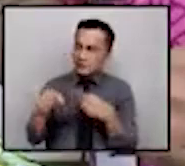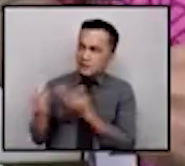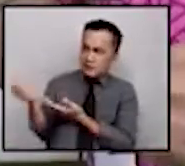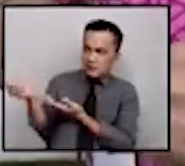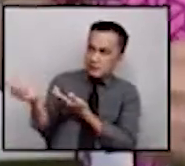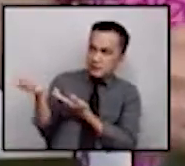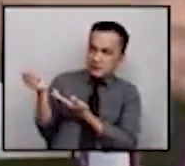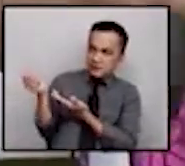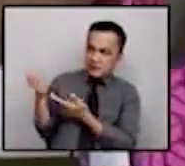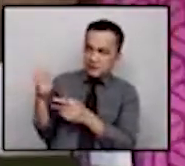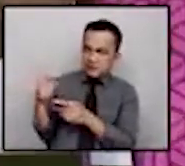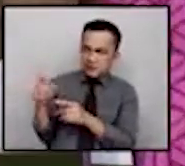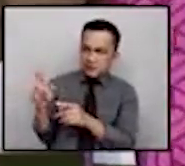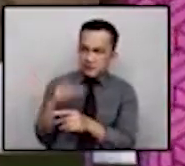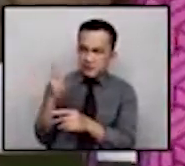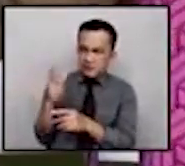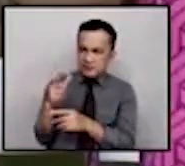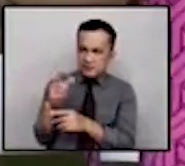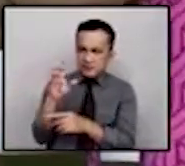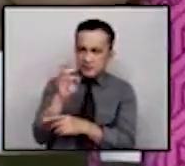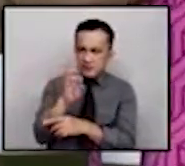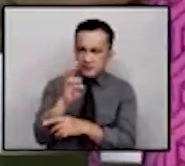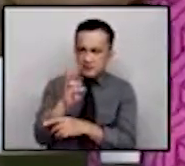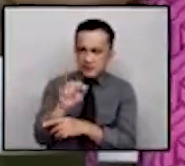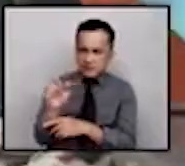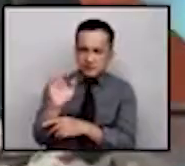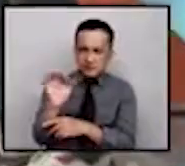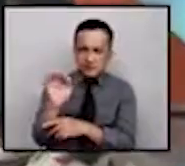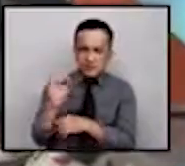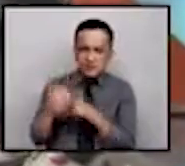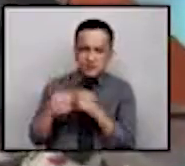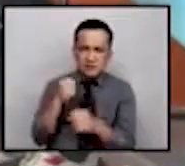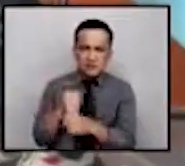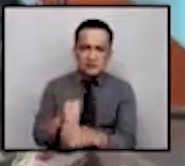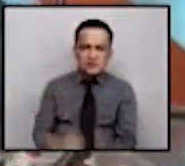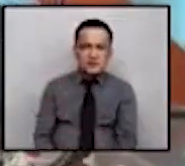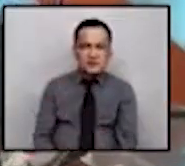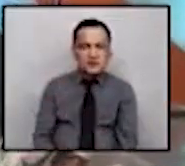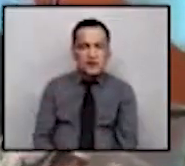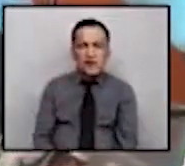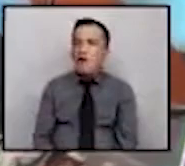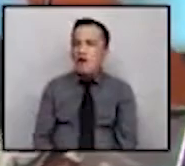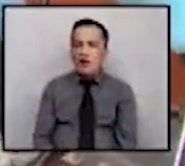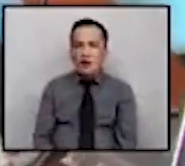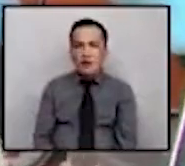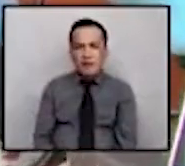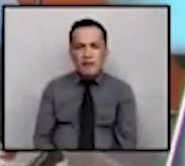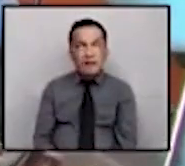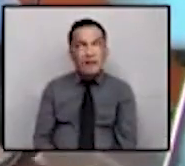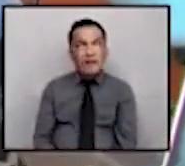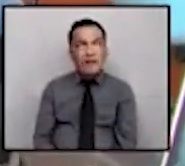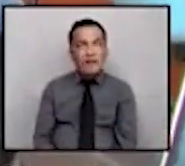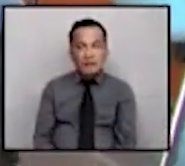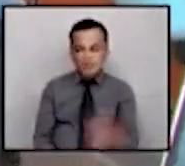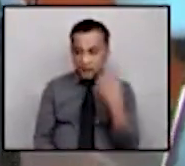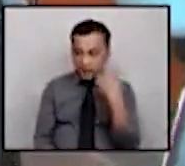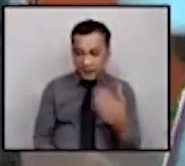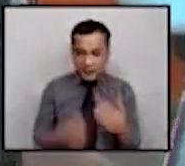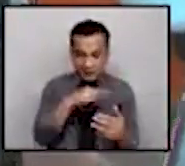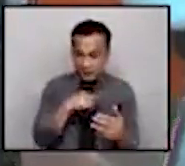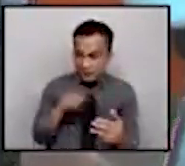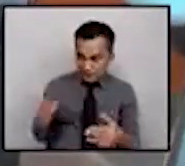ay 60 to 90 years old. Ano ganoon? So, wala na tayo sa mundo. Yes. Nandiyan pa rin sila. Walang wala yan sa lolo